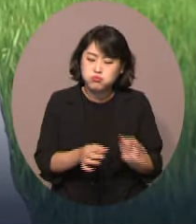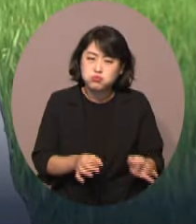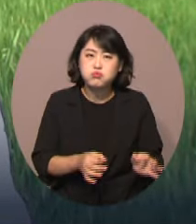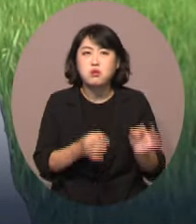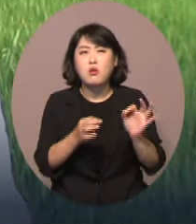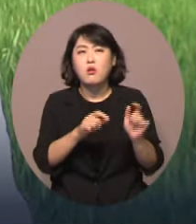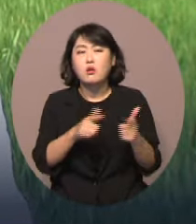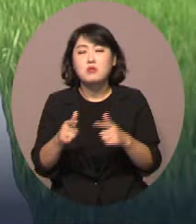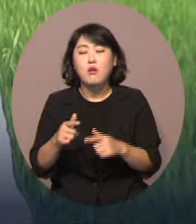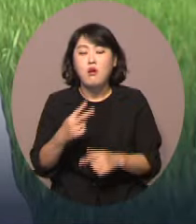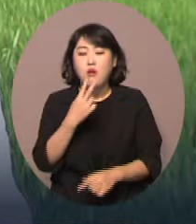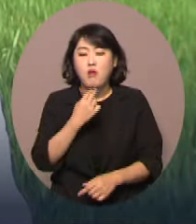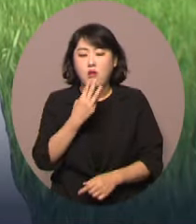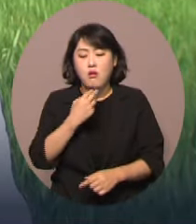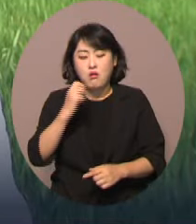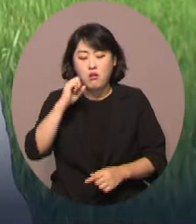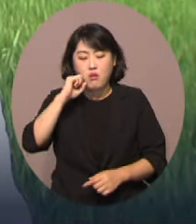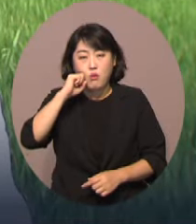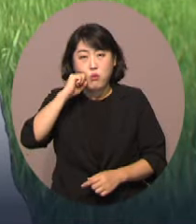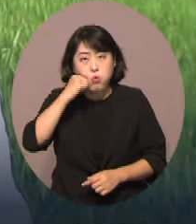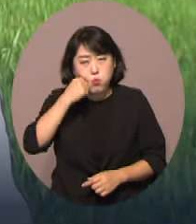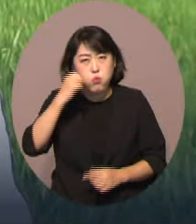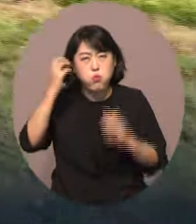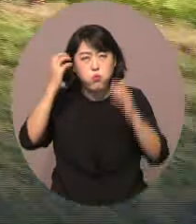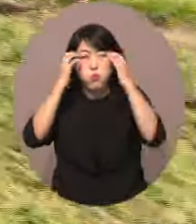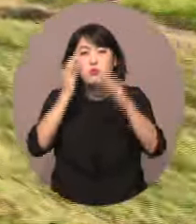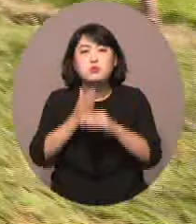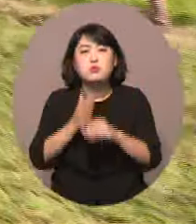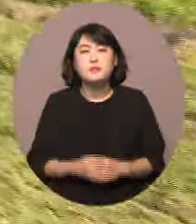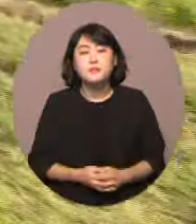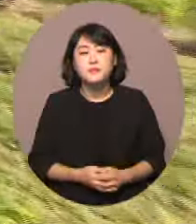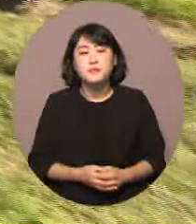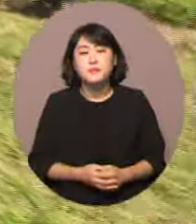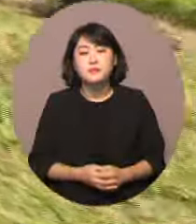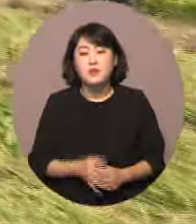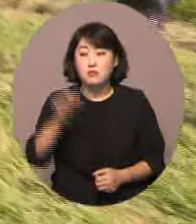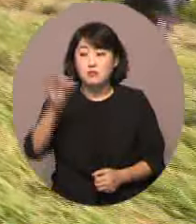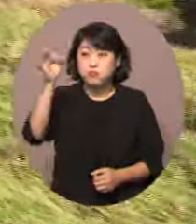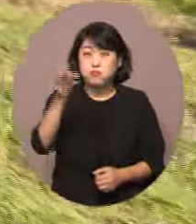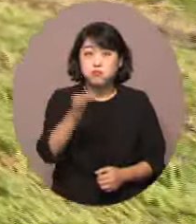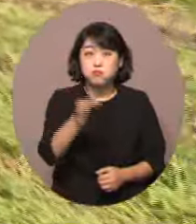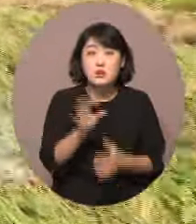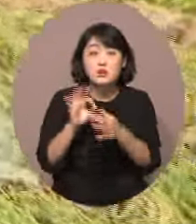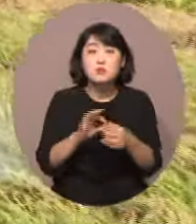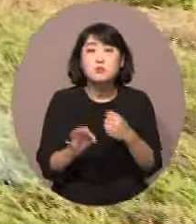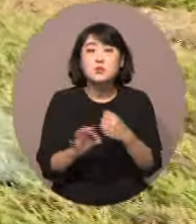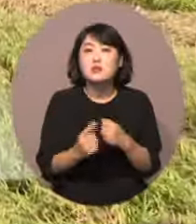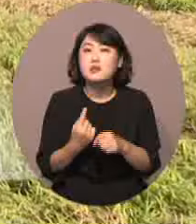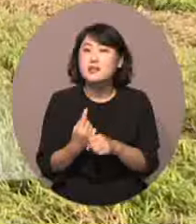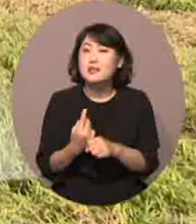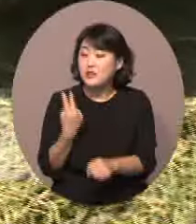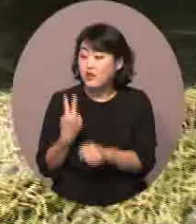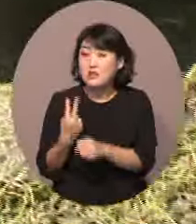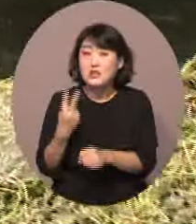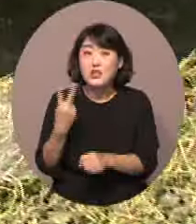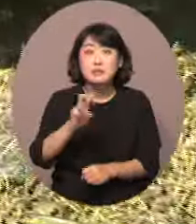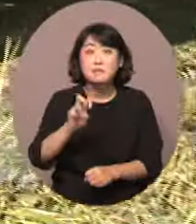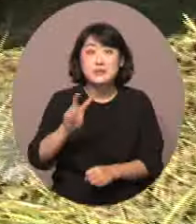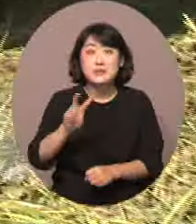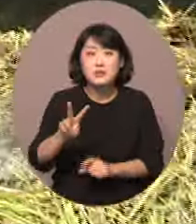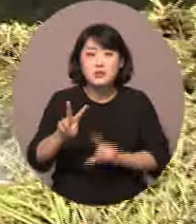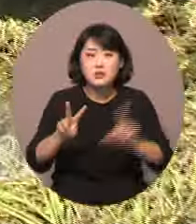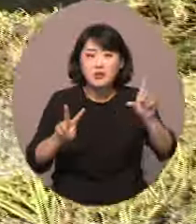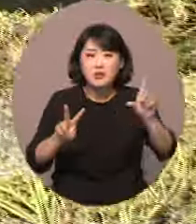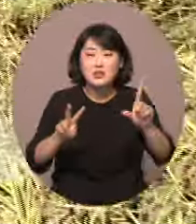3중 어려움을 겪고 있는 그런 상황이기 때문에 하락세가 계속될 경우 재작년 추수를 앞두고 트랙터로